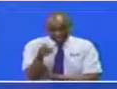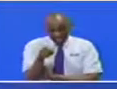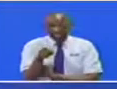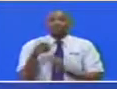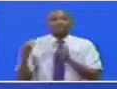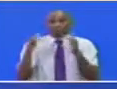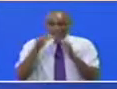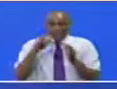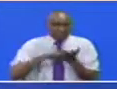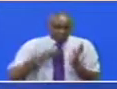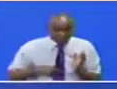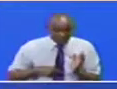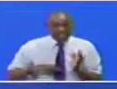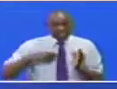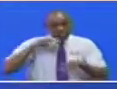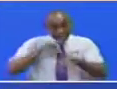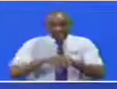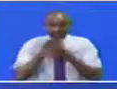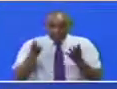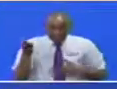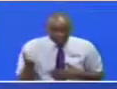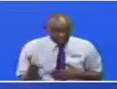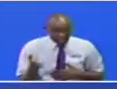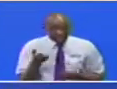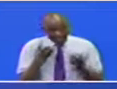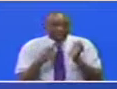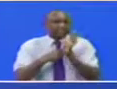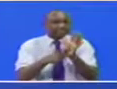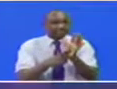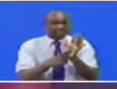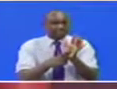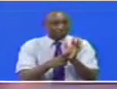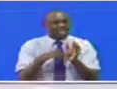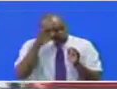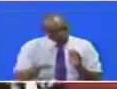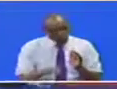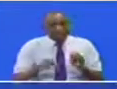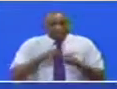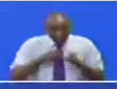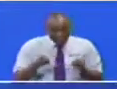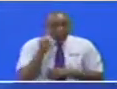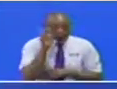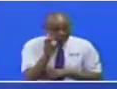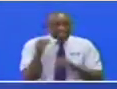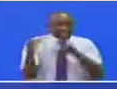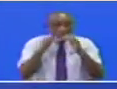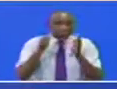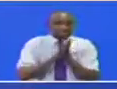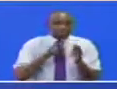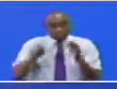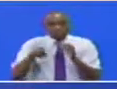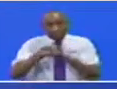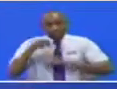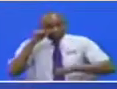usawa kwa kurithi na kumiliki kwa tuseme for example ni chini sana, lakini ukiangalia usawa ya kuenda primary